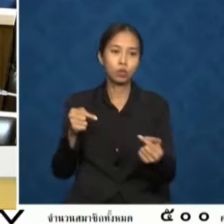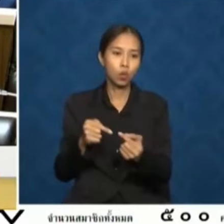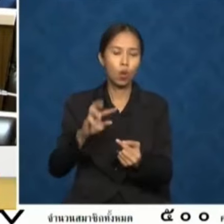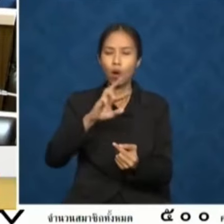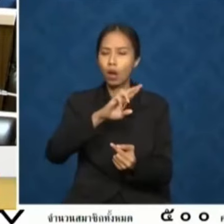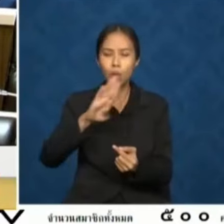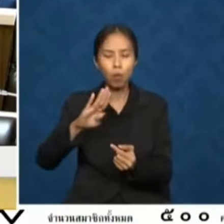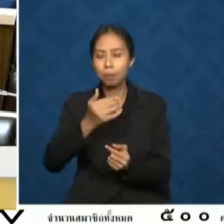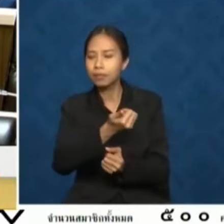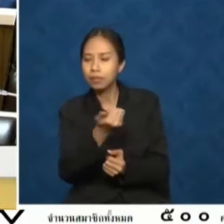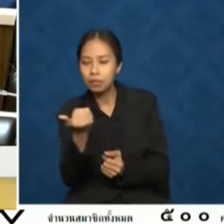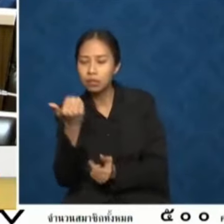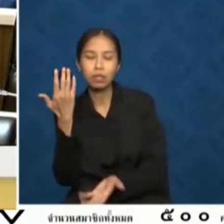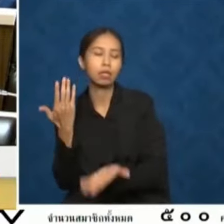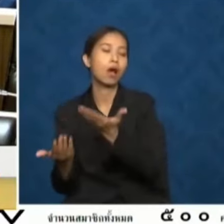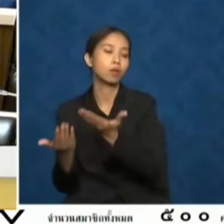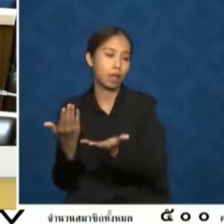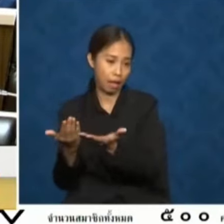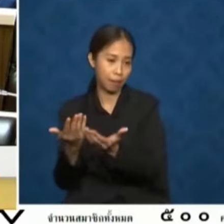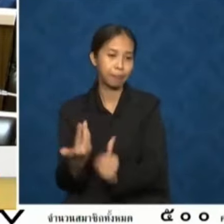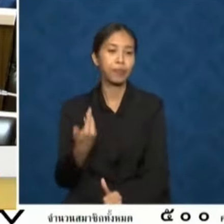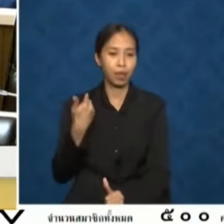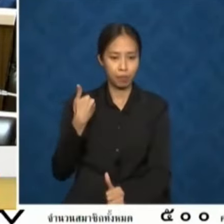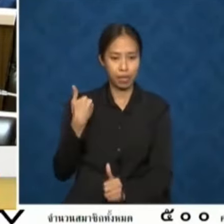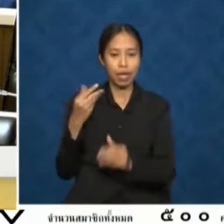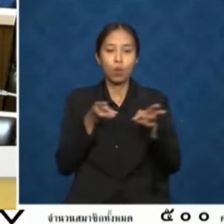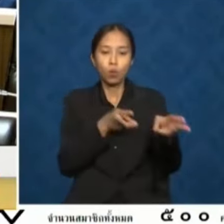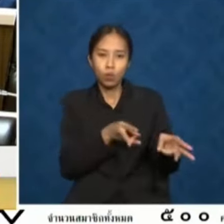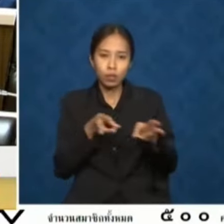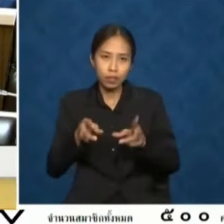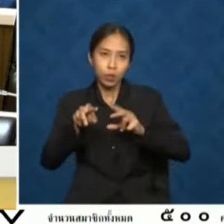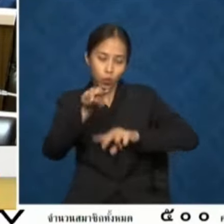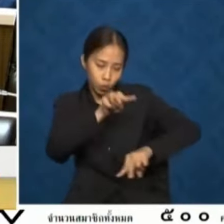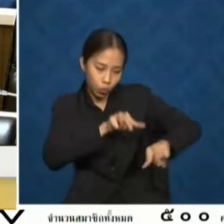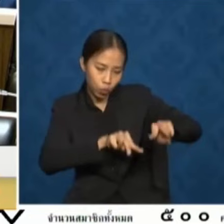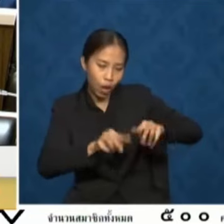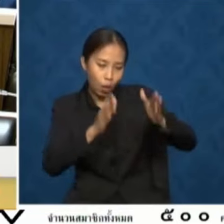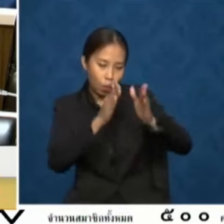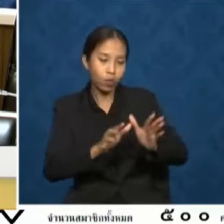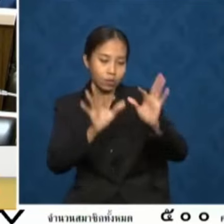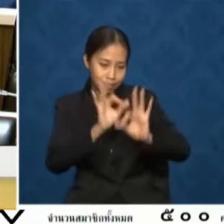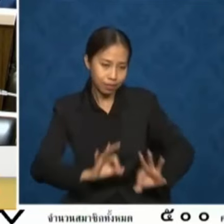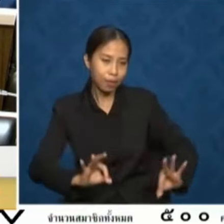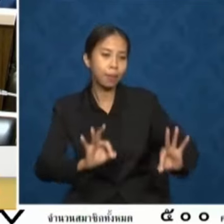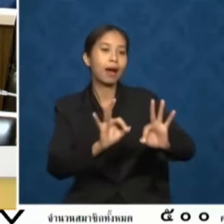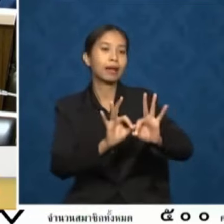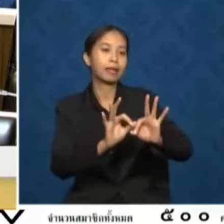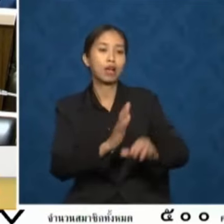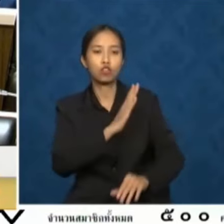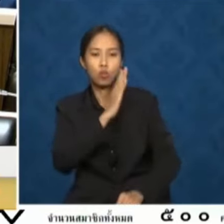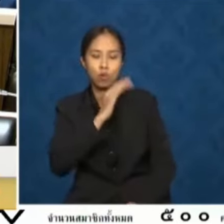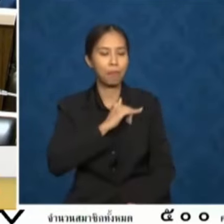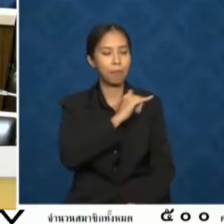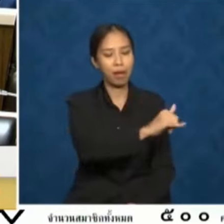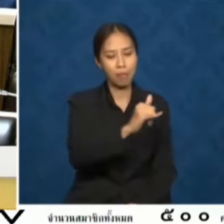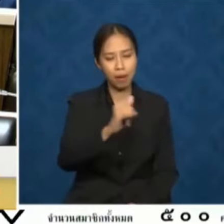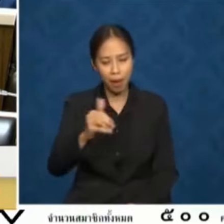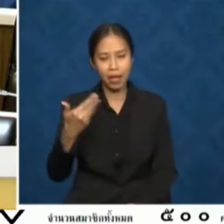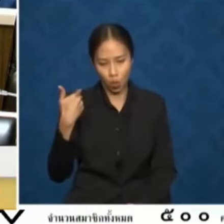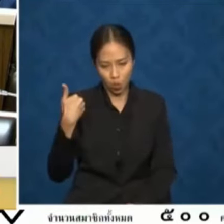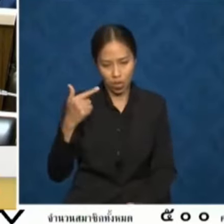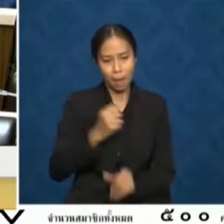บไหนก็แล้วแต่ต่างก็มีมาตรการในการรักษาบุคคลสำคัญในระหว่างการเดินทางเหมือนกันครับท่านประธ